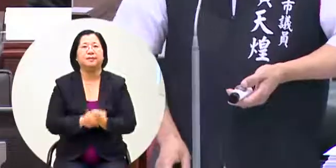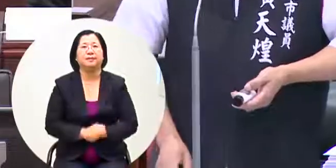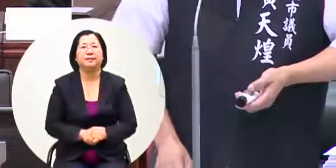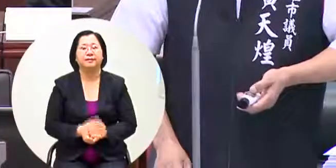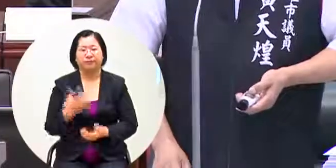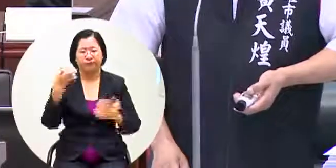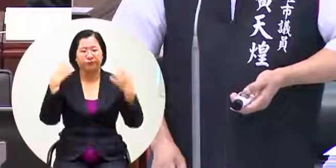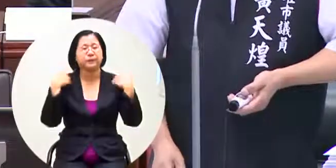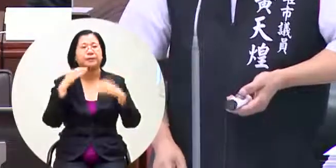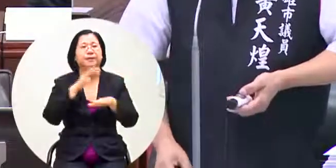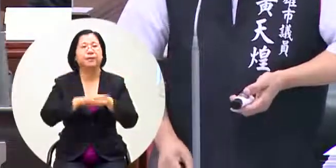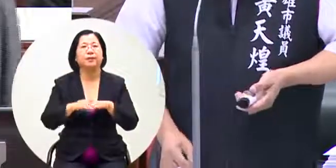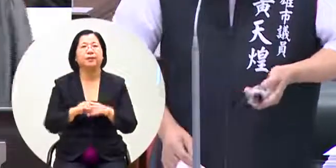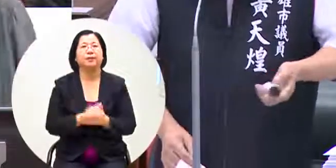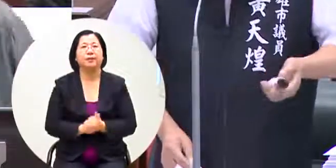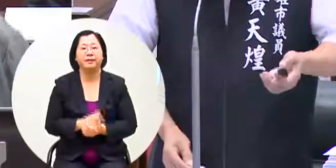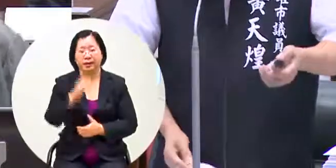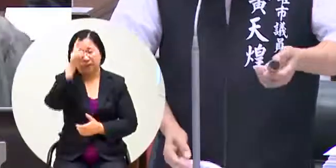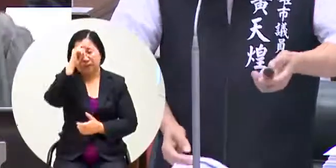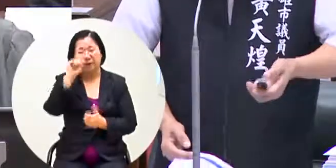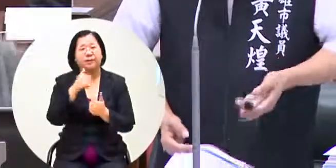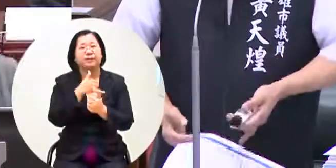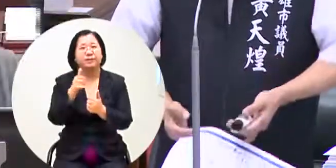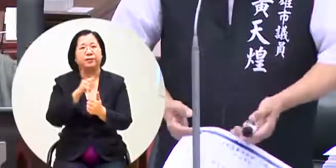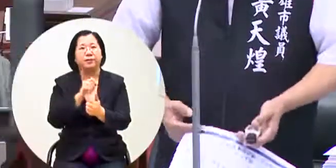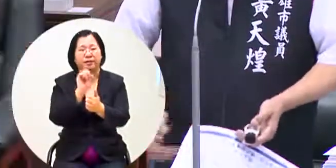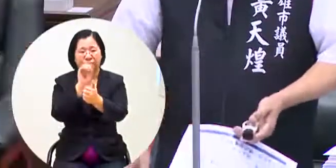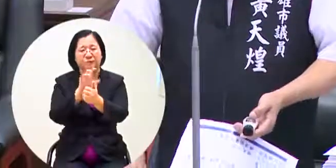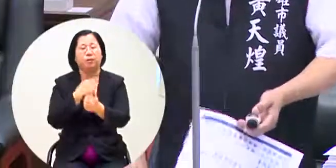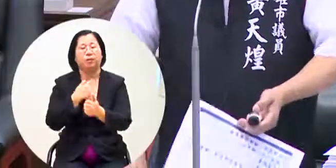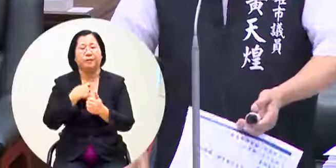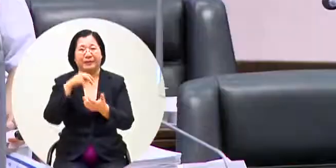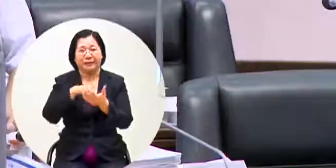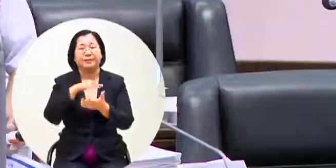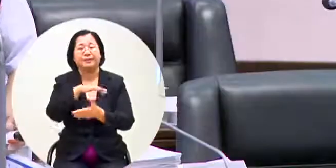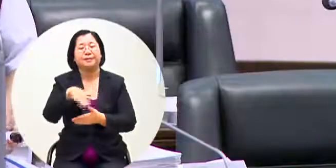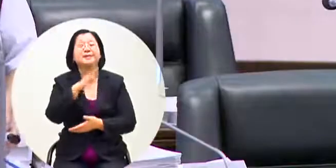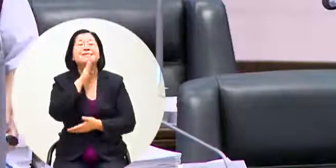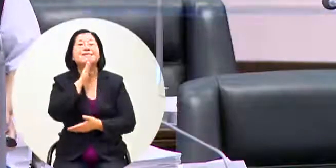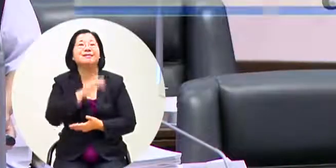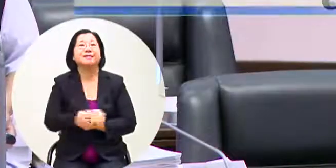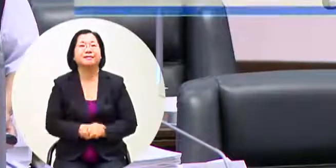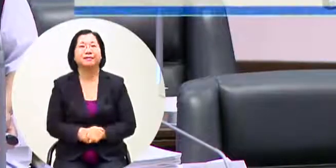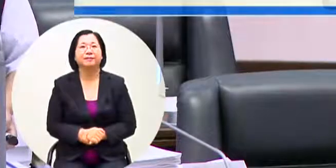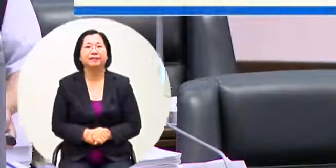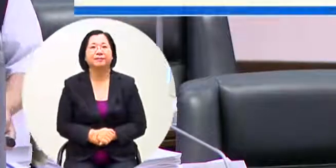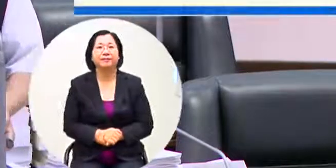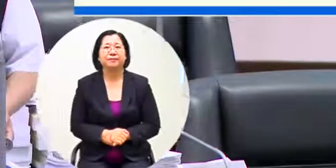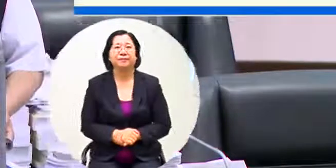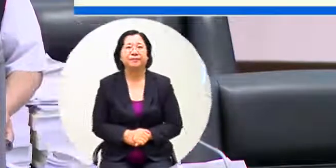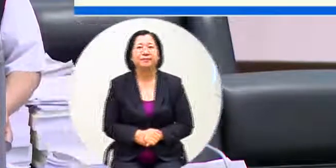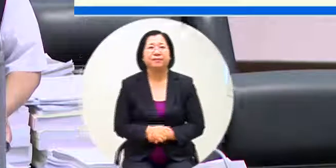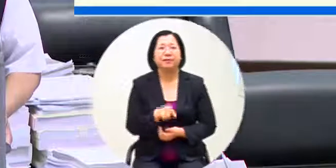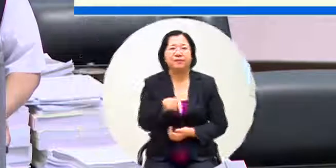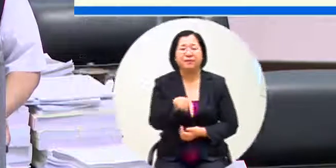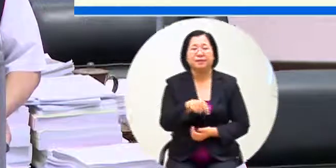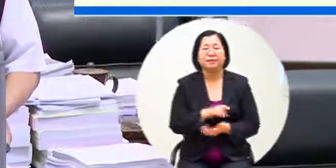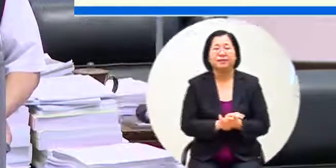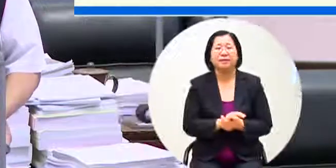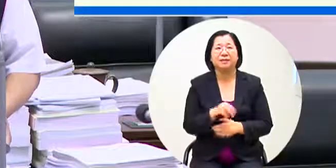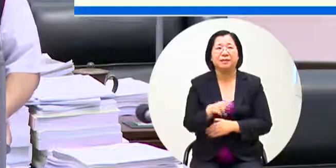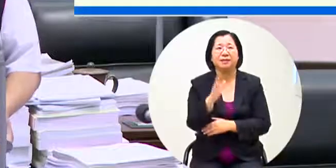就是我们的立场。 好，谢谢吼，是的啊，这个部分啦吼，你讲的行政院进目前不是计划，但是有可